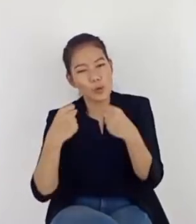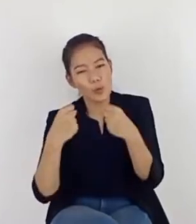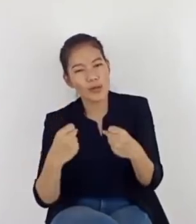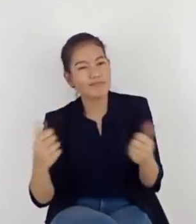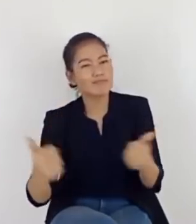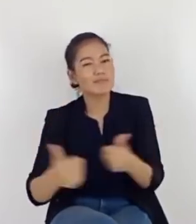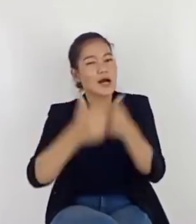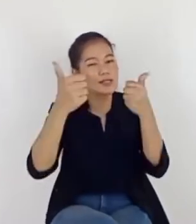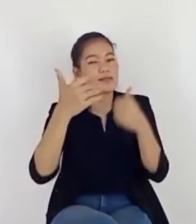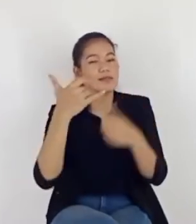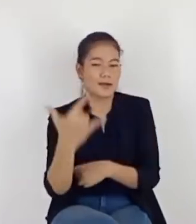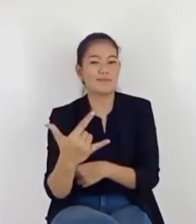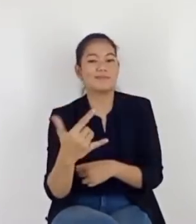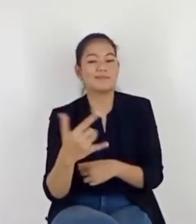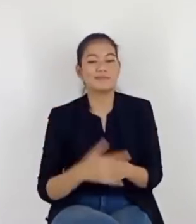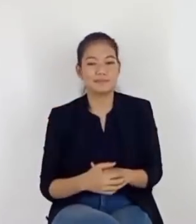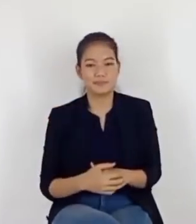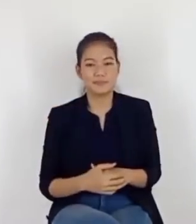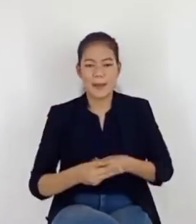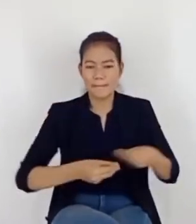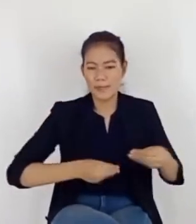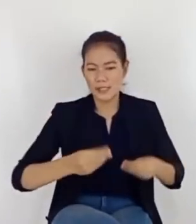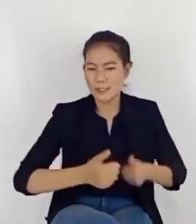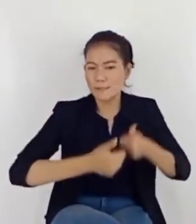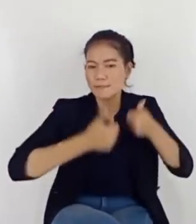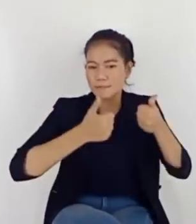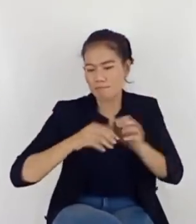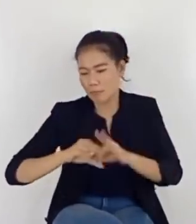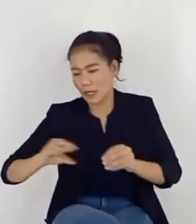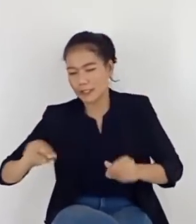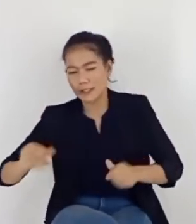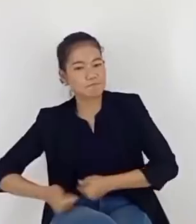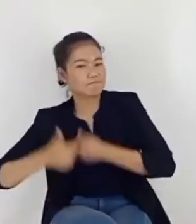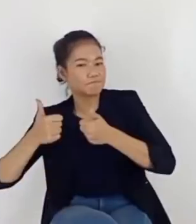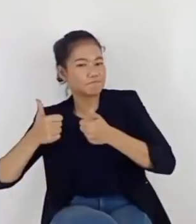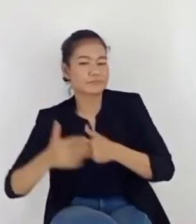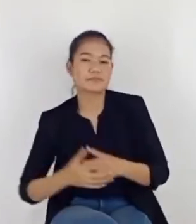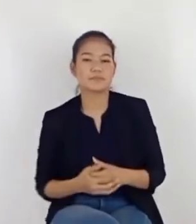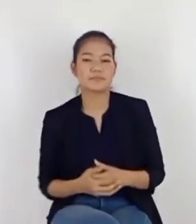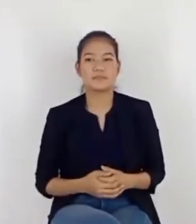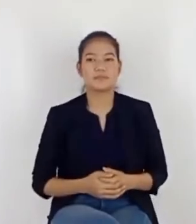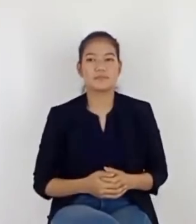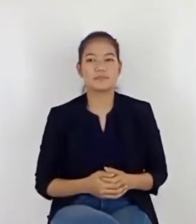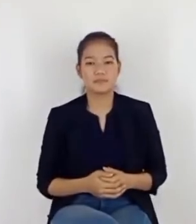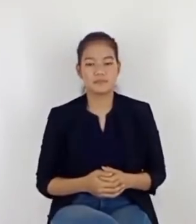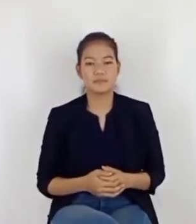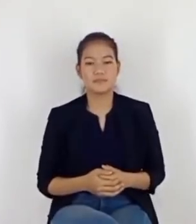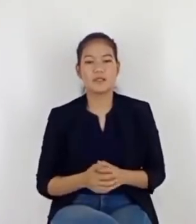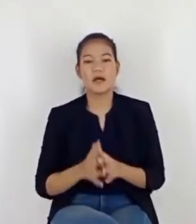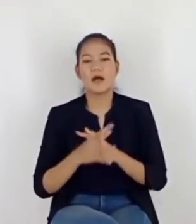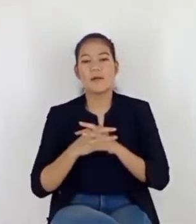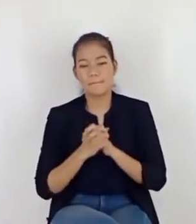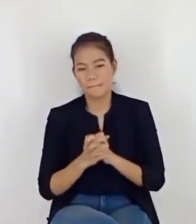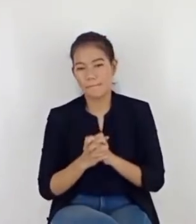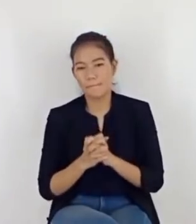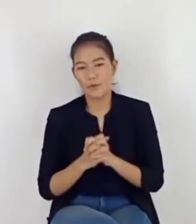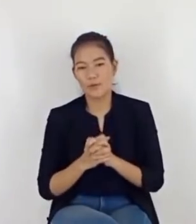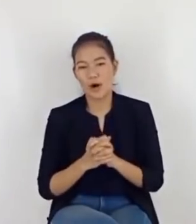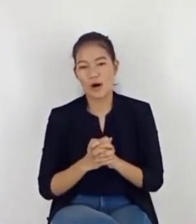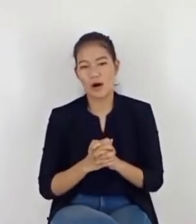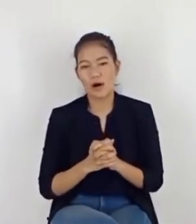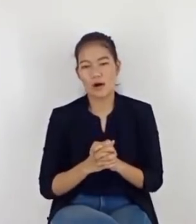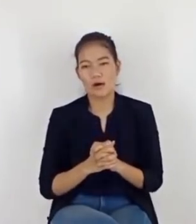berhasil dalam usaha-usaha bisnis mereka, dalam pekerjaan-pekerjaan mereka. Demikian juga setiap